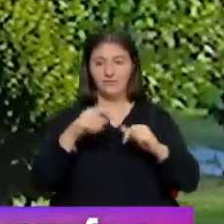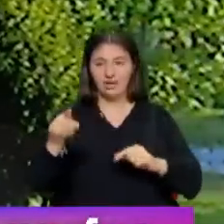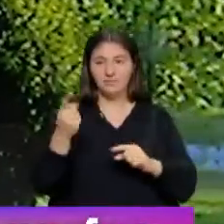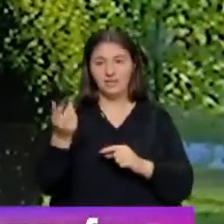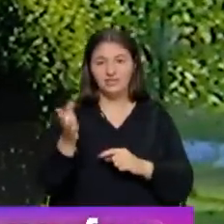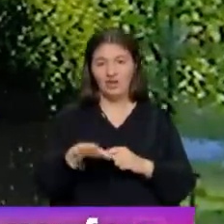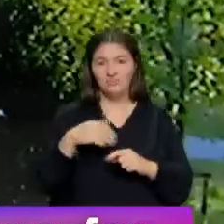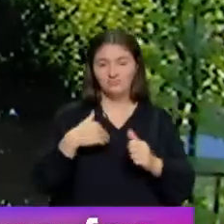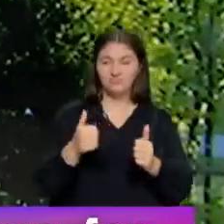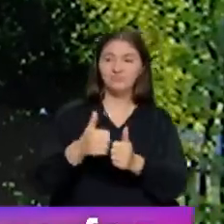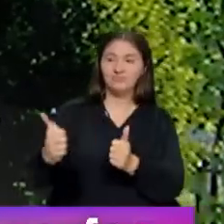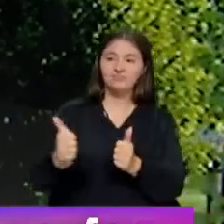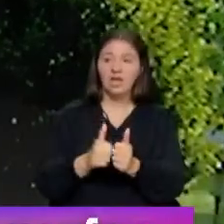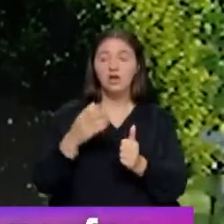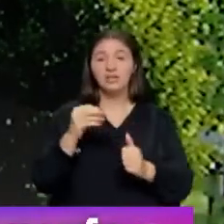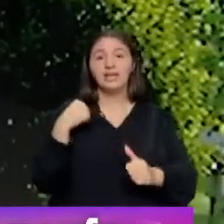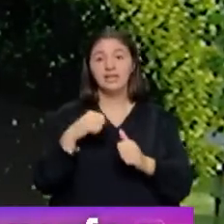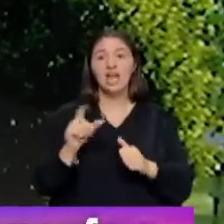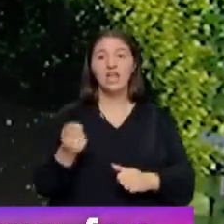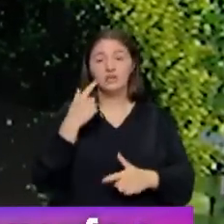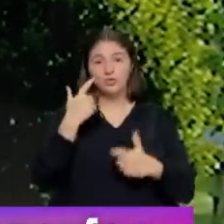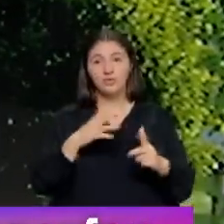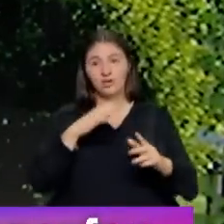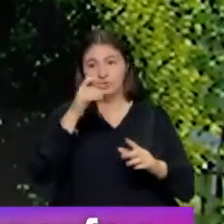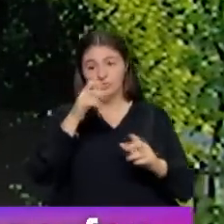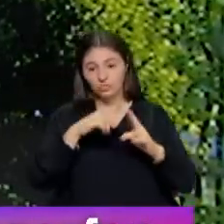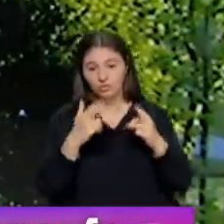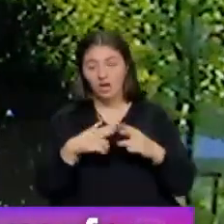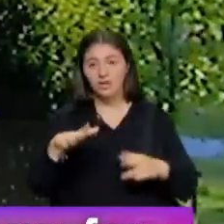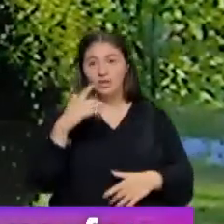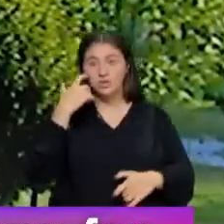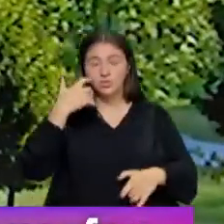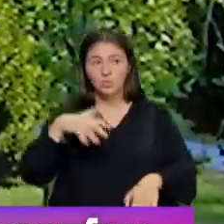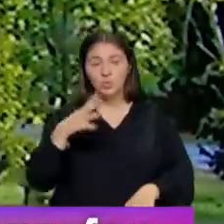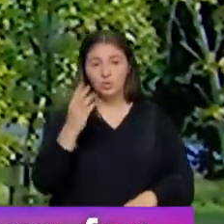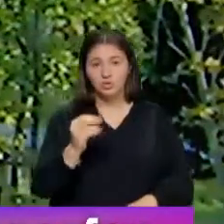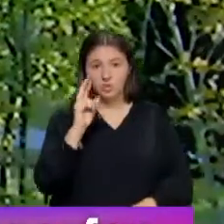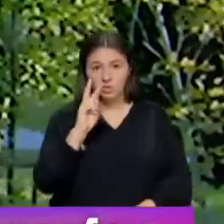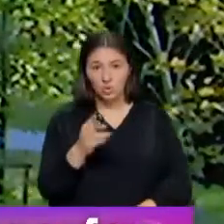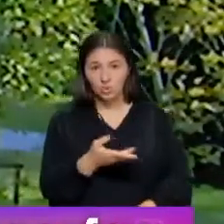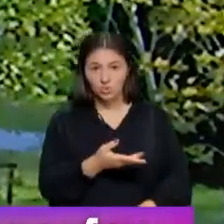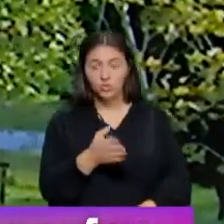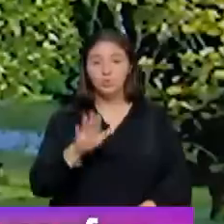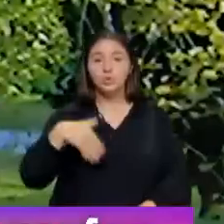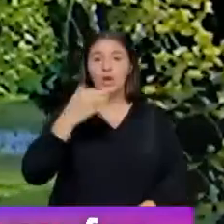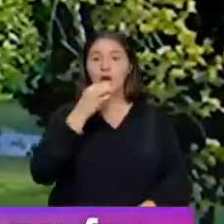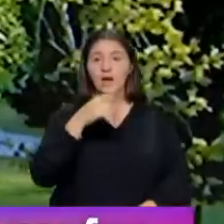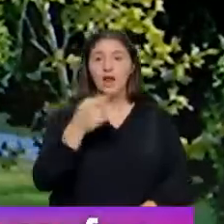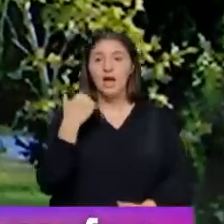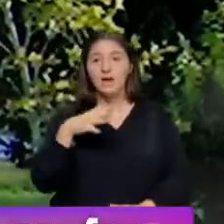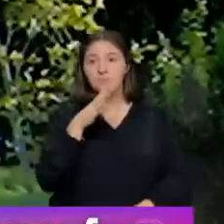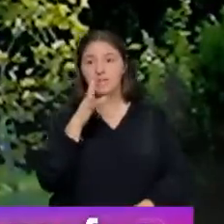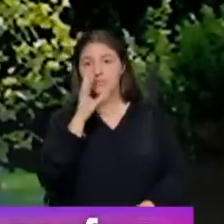söken birazdan yanımızda aramızda olacak yine ilginç görüntüler var dünyada Hayret edeceğiniz görüntüler sonra Ankara'nın